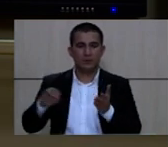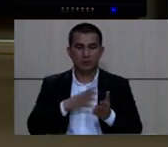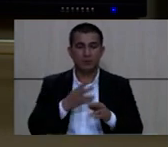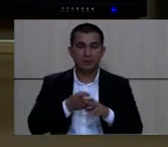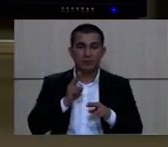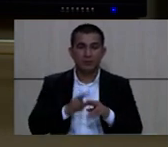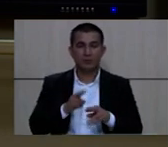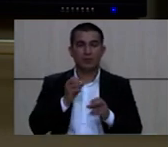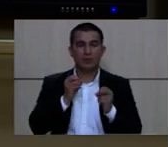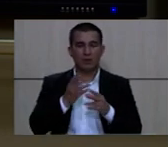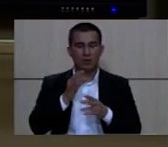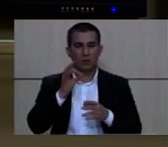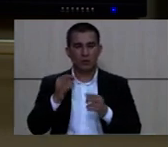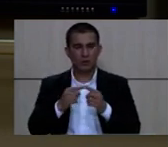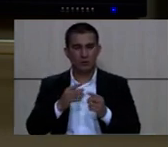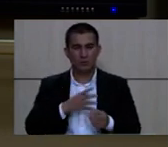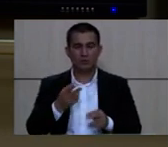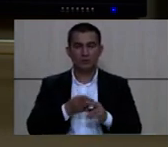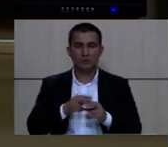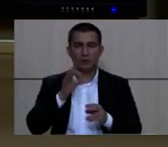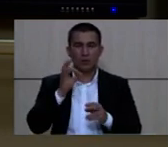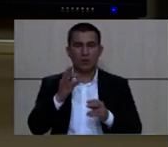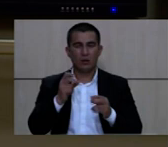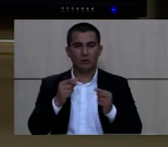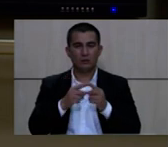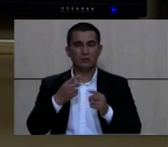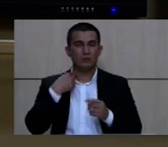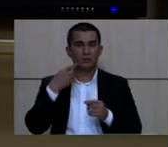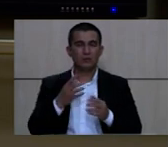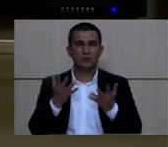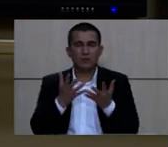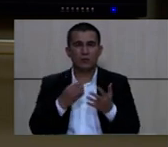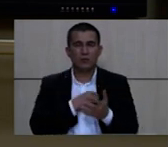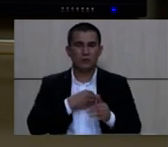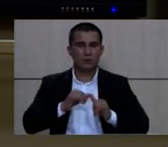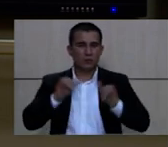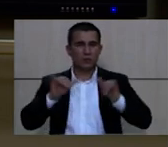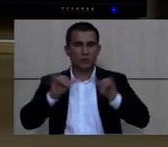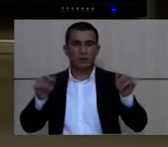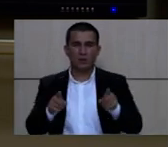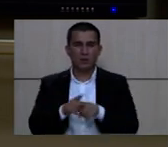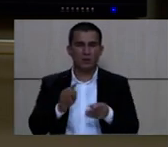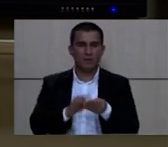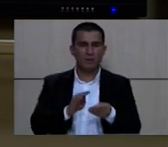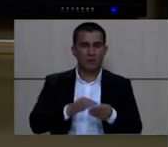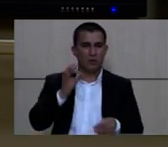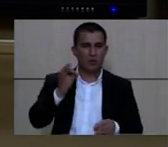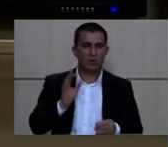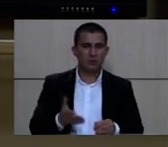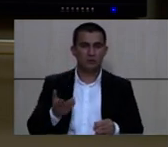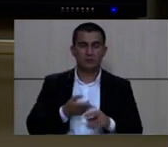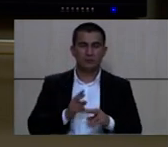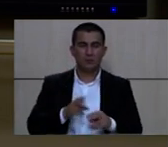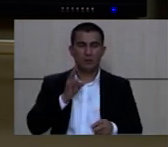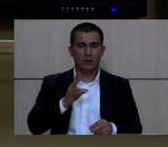ham 0 ga teng. Demak, 0 ni har qanday songa ko'paytirsak, 0 bo'ladi. Biz formulaning mana bu qismini MQ